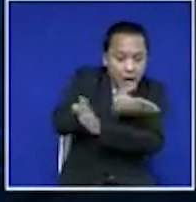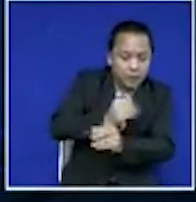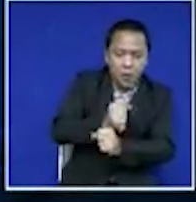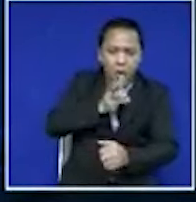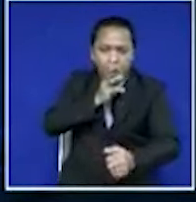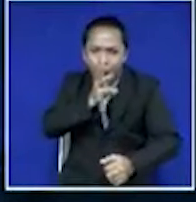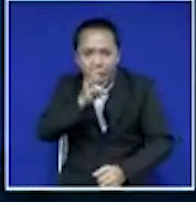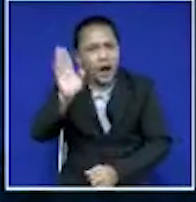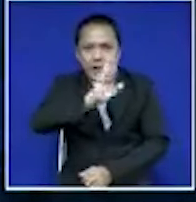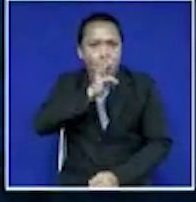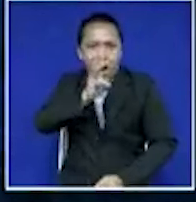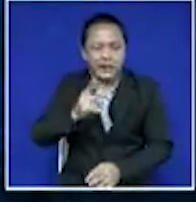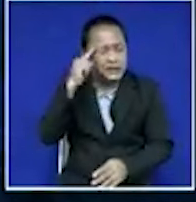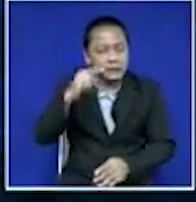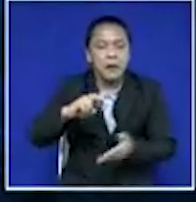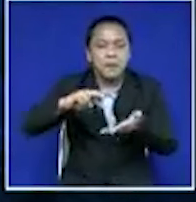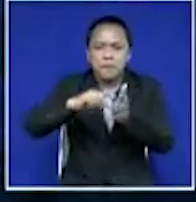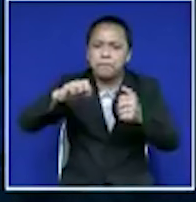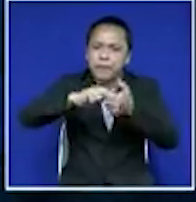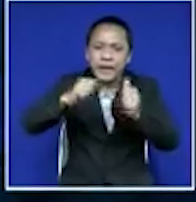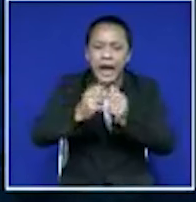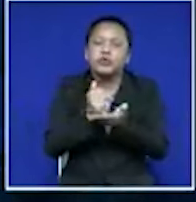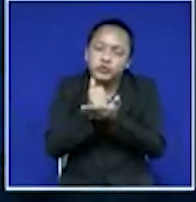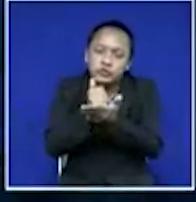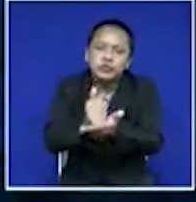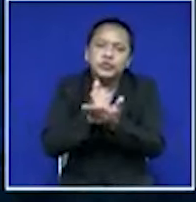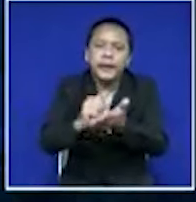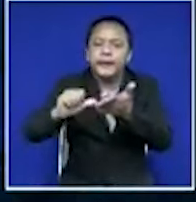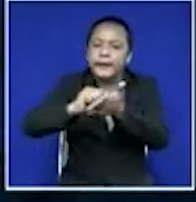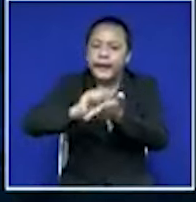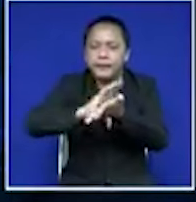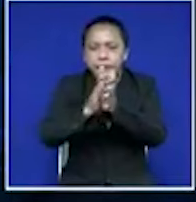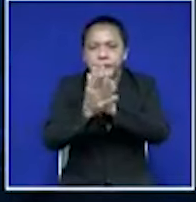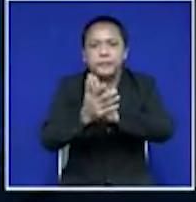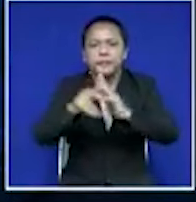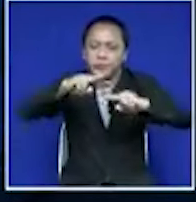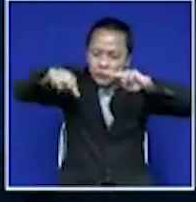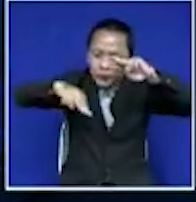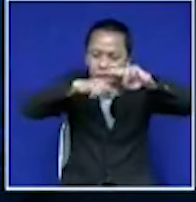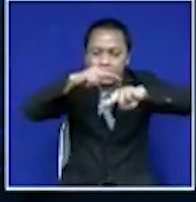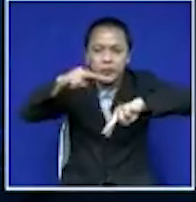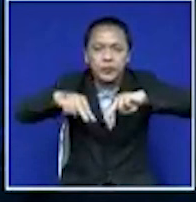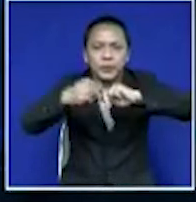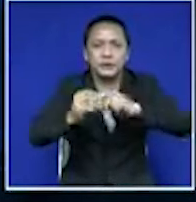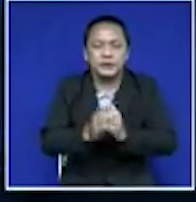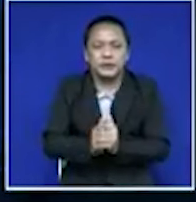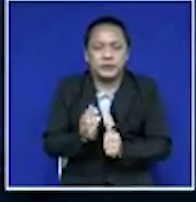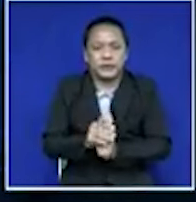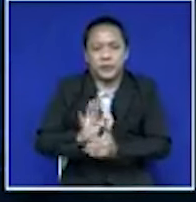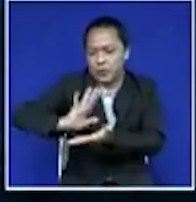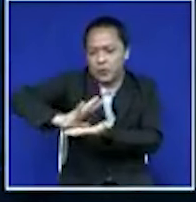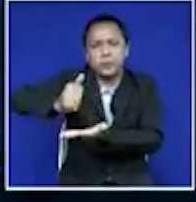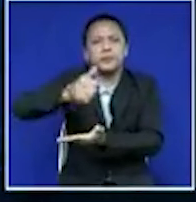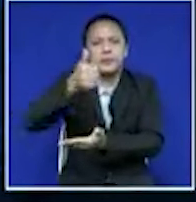ทษใครแต่เกิดขึ้นมาแล้วเราควบคุมภาษาที่จะพูดง่ายๆเลยตะคุบตัวเร็วๆนะตะคุ